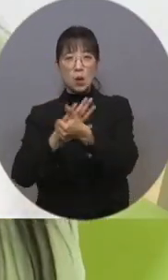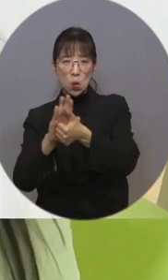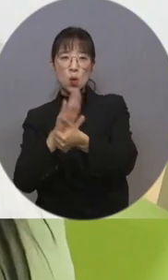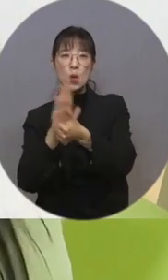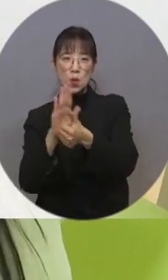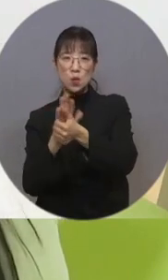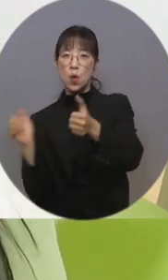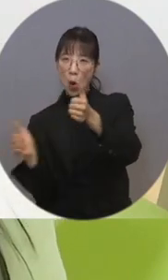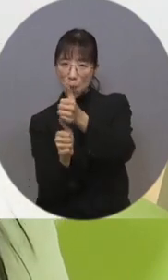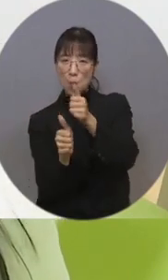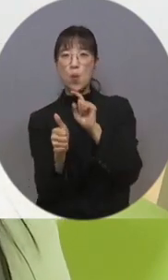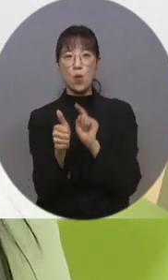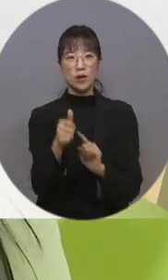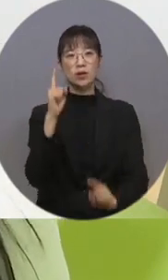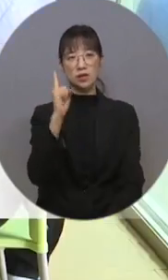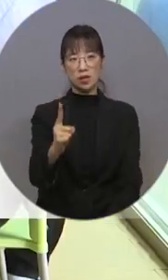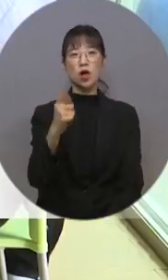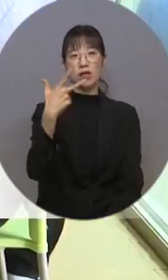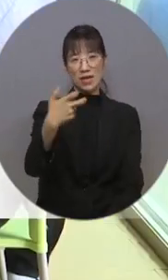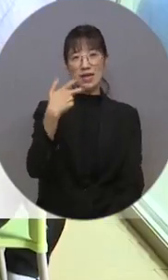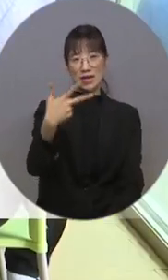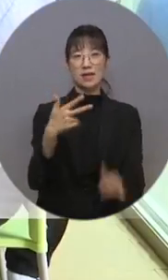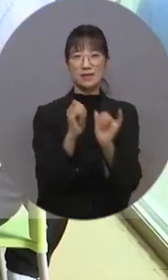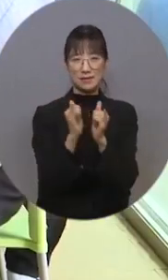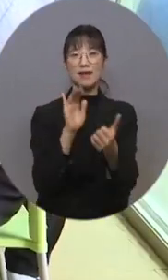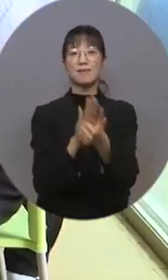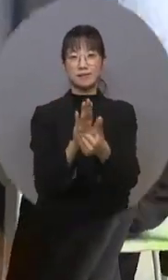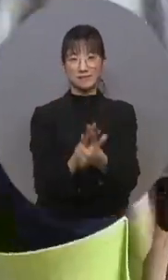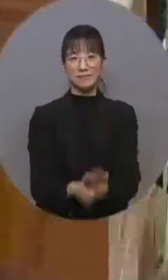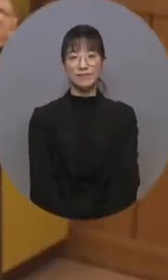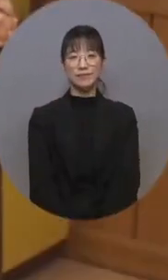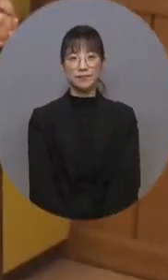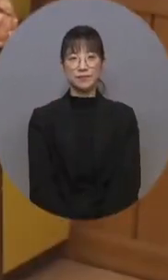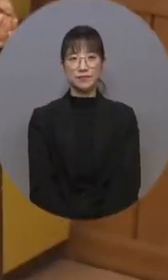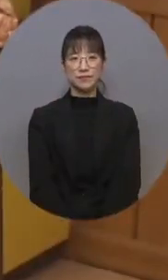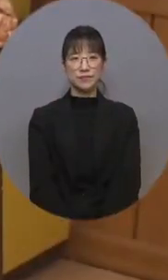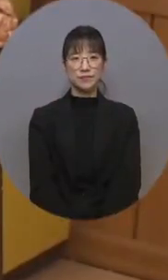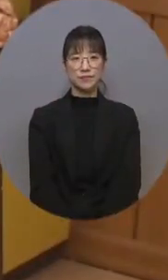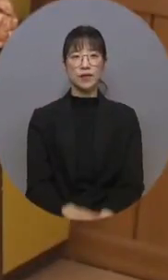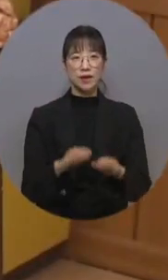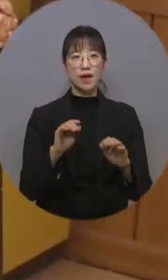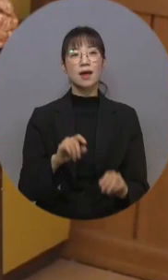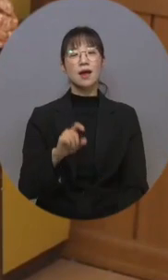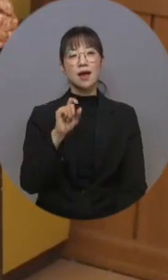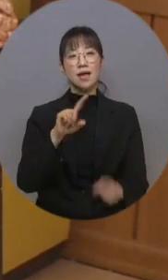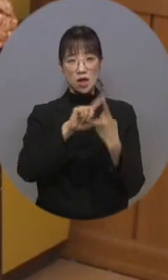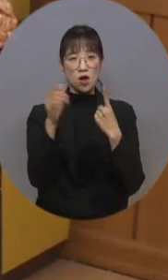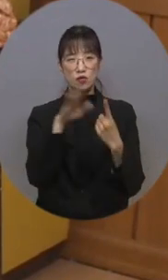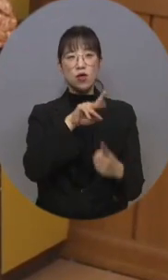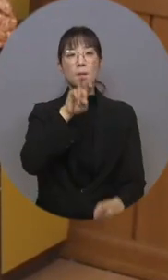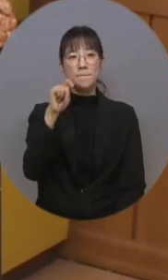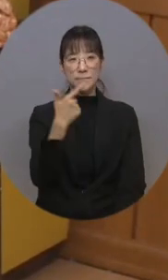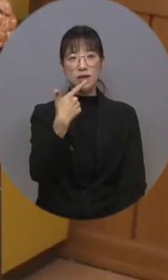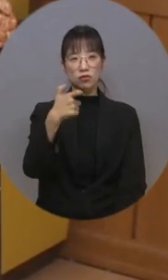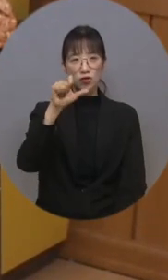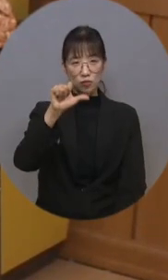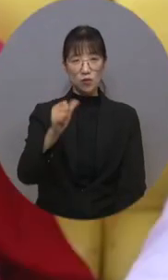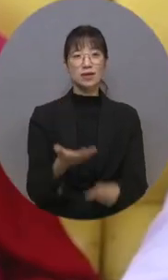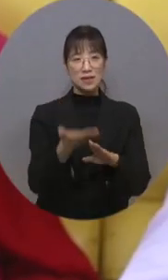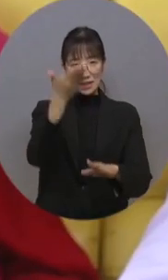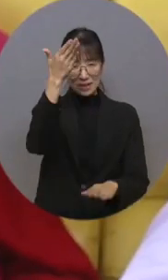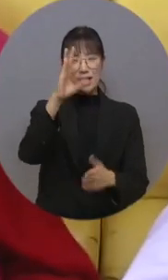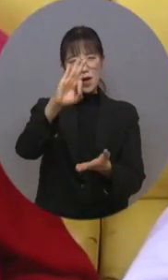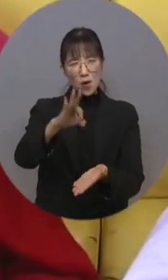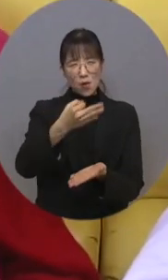보조에 1,077명을 각각 지원합니다. 이달부터 만 65세 이상 소득하위 70%를